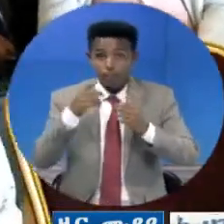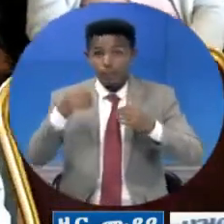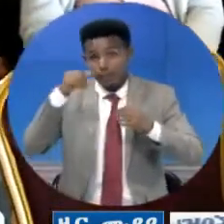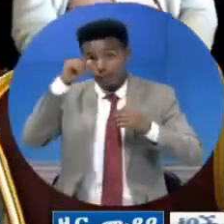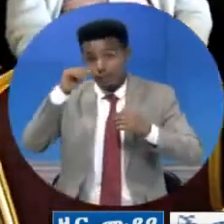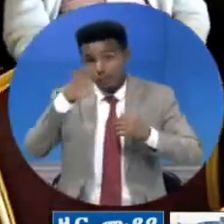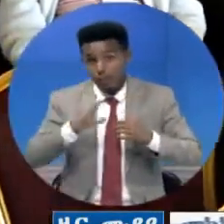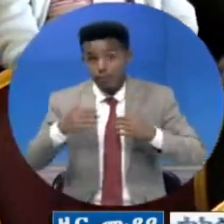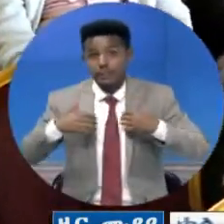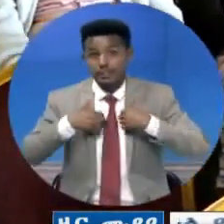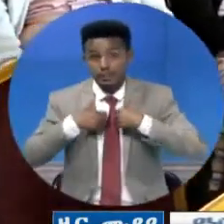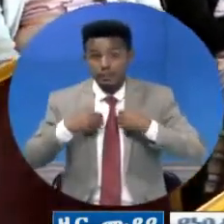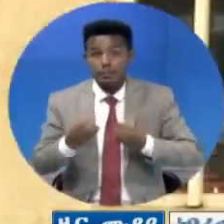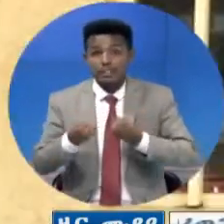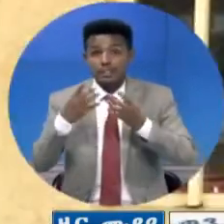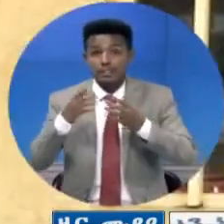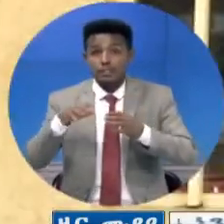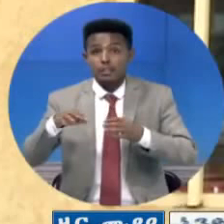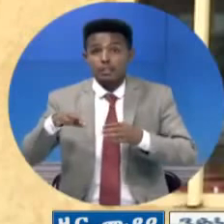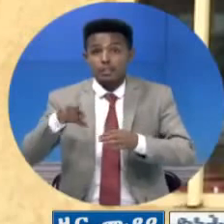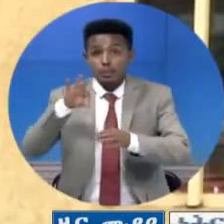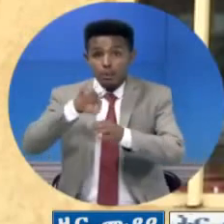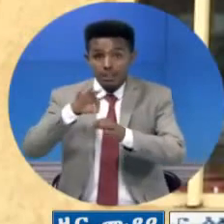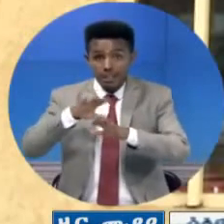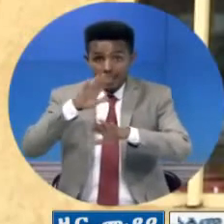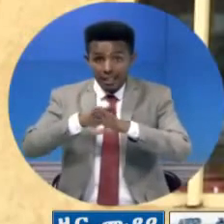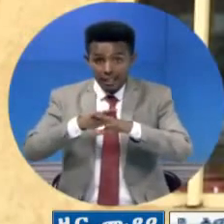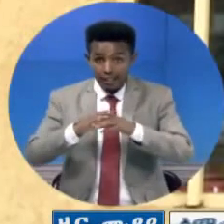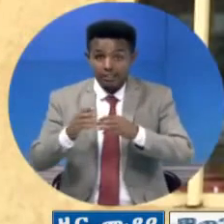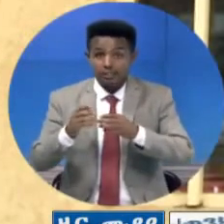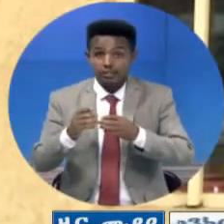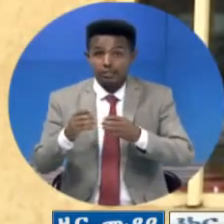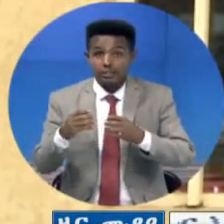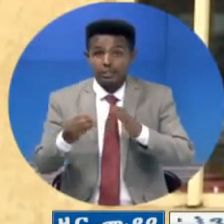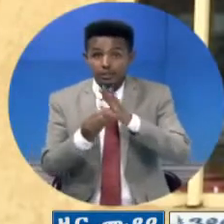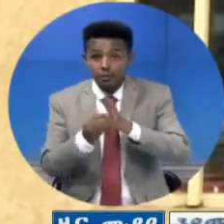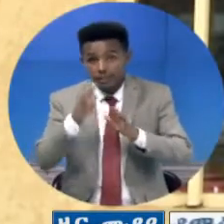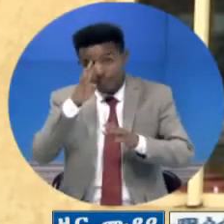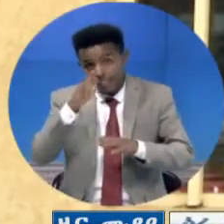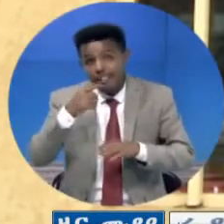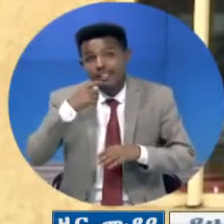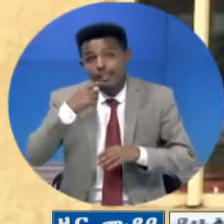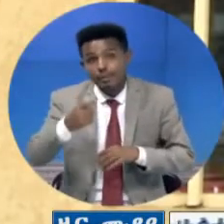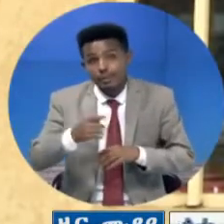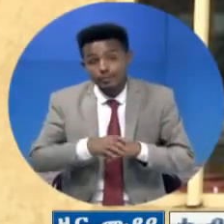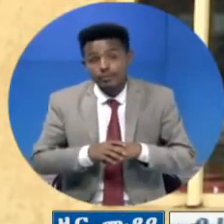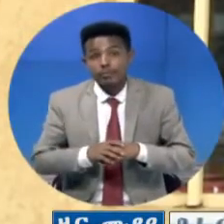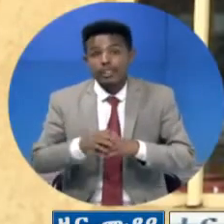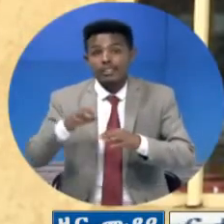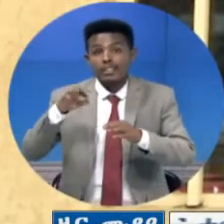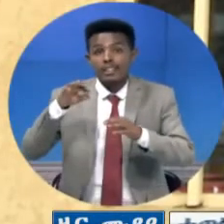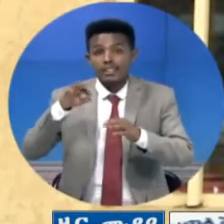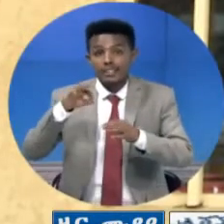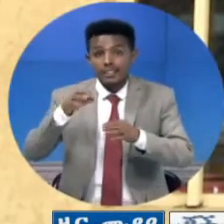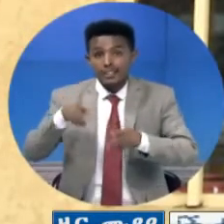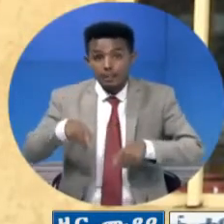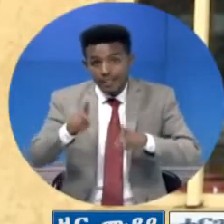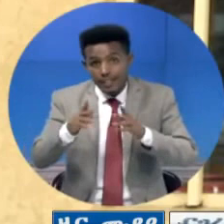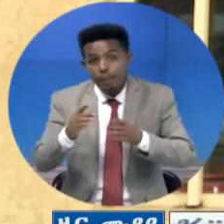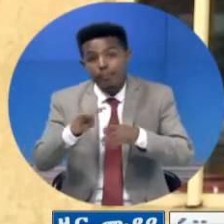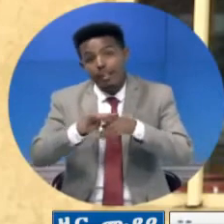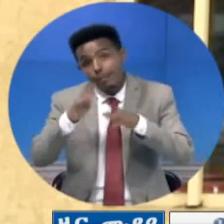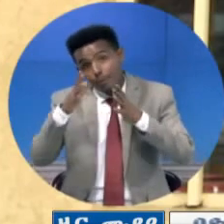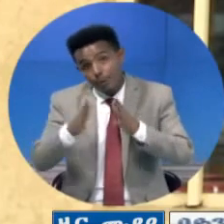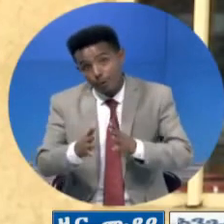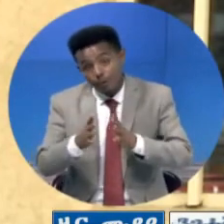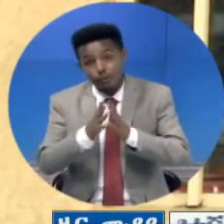በህብዛ ህይወት ላይ ስጋት ፈጥሯል ነው የተባለው። አንደኛ አርሶ አደሩ የቀበሌ ባለሙያዎችን የግብርና ባለሙያዎችን አማክሮ ኬሚካሉን